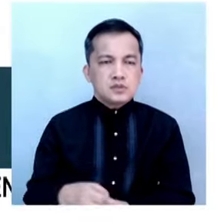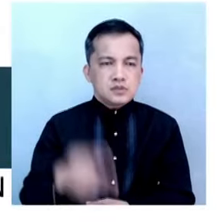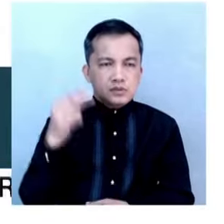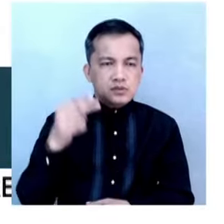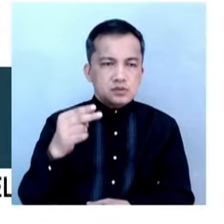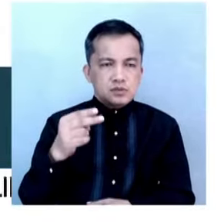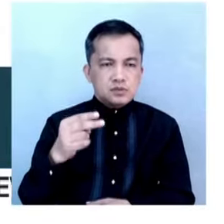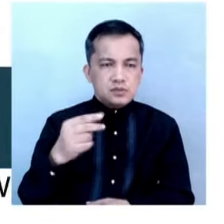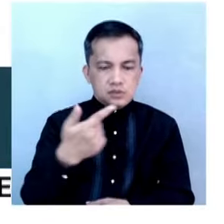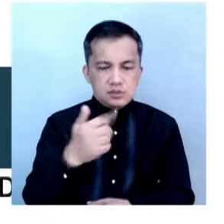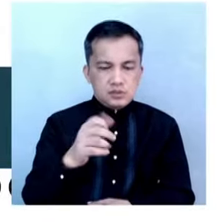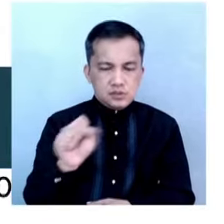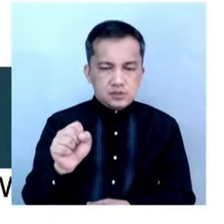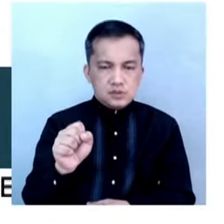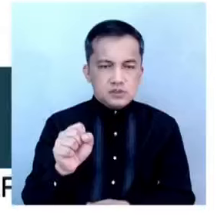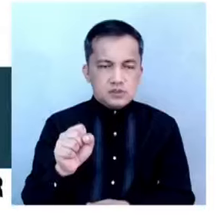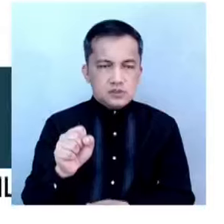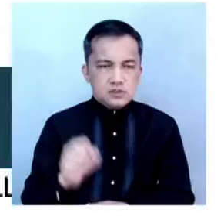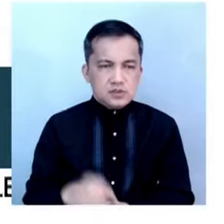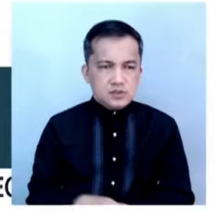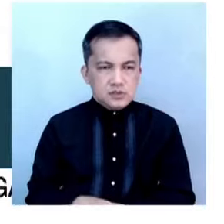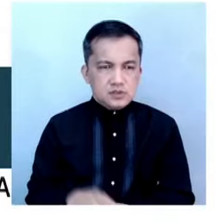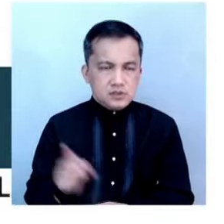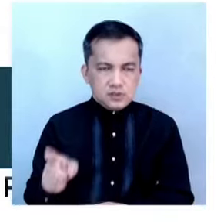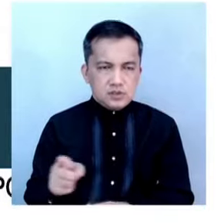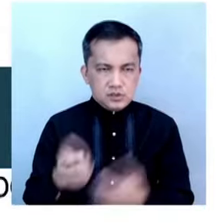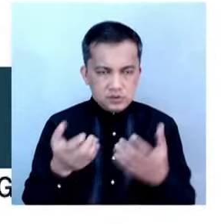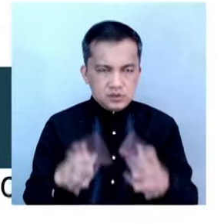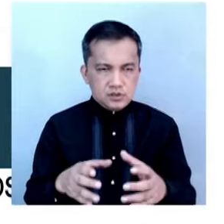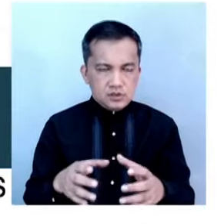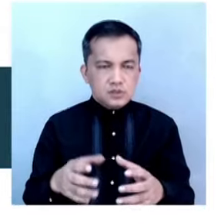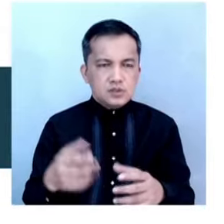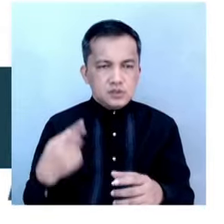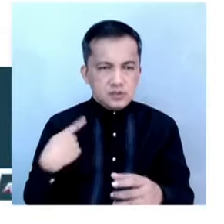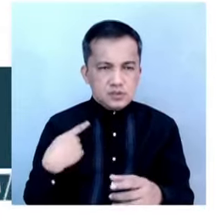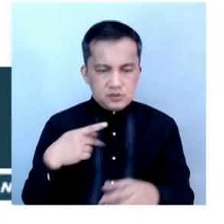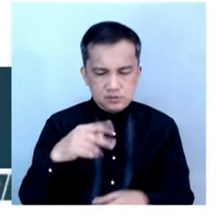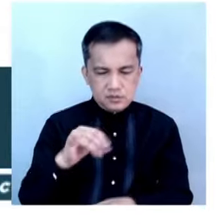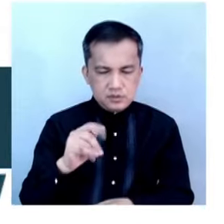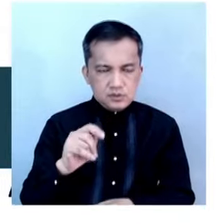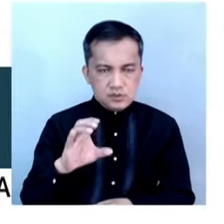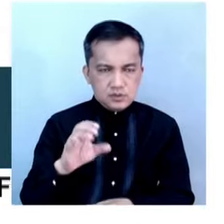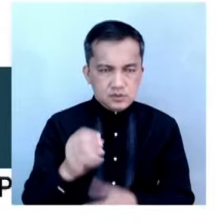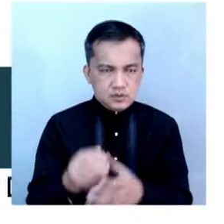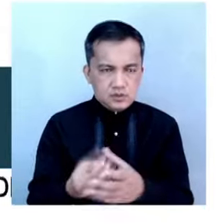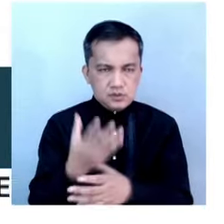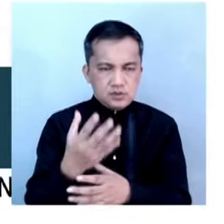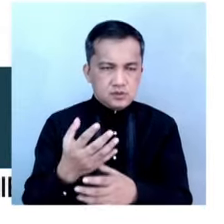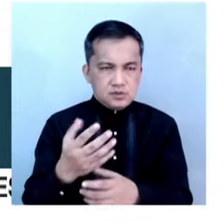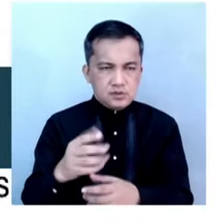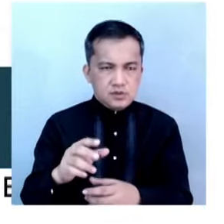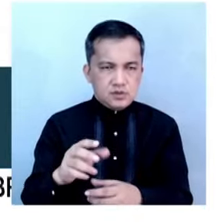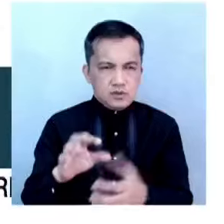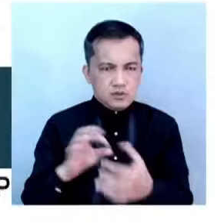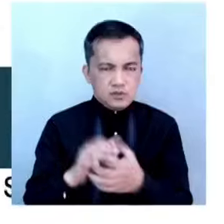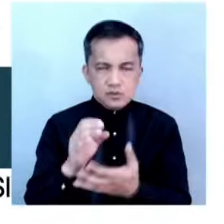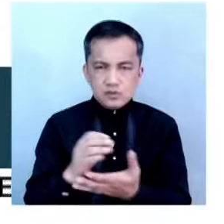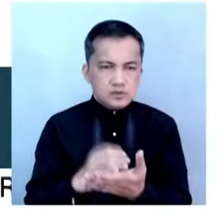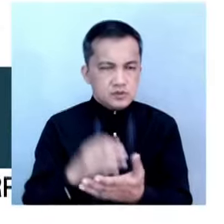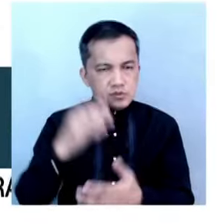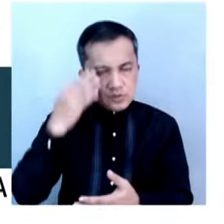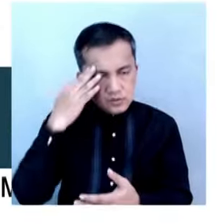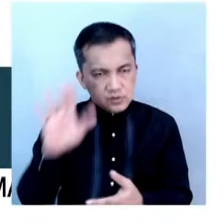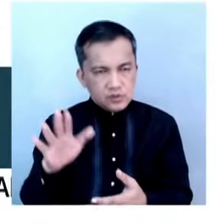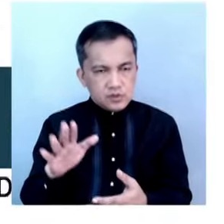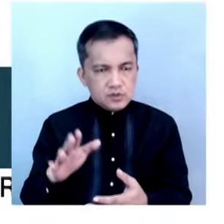inire-release na gas, for example. So may chance na magkaroon ng phreatic eruption. Of course, we don't know when or kung